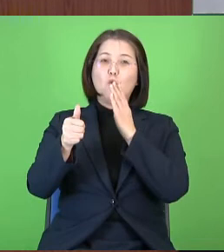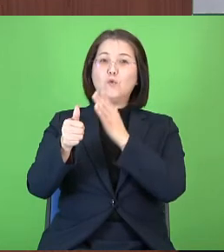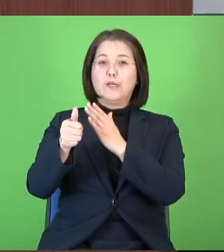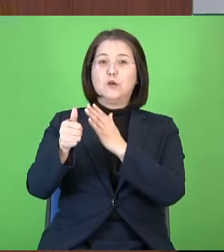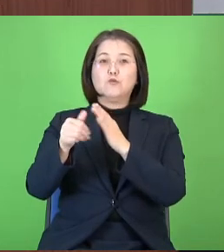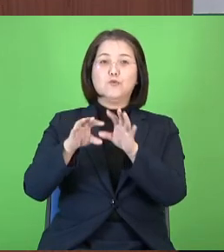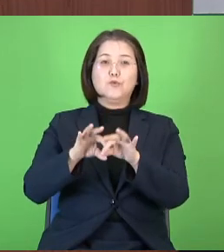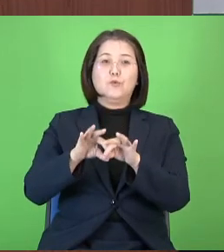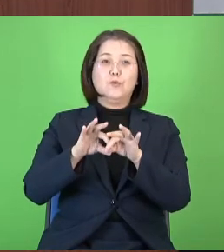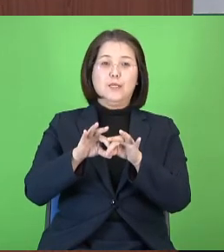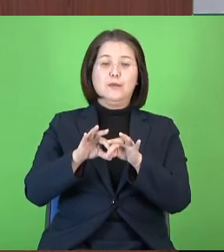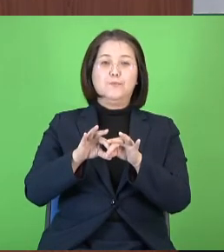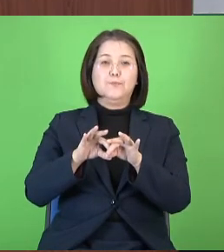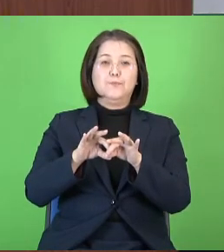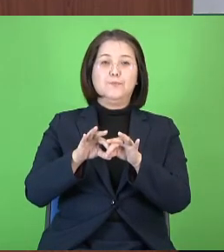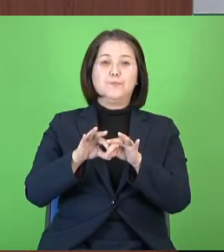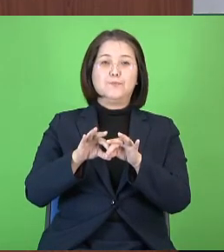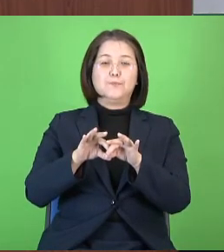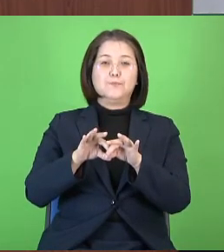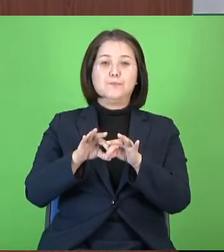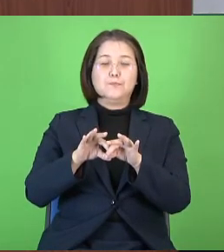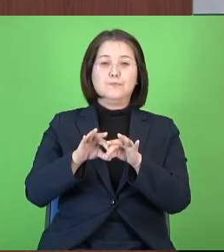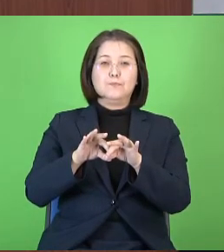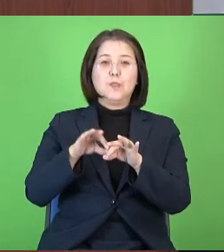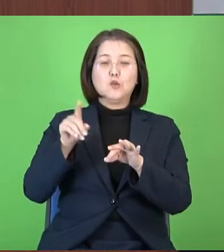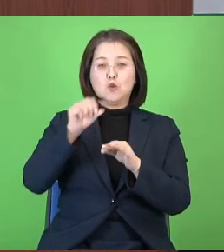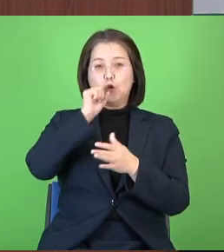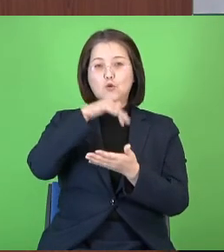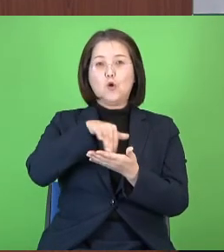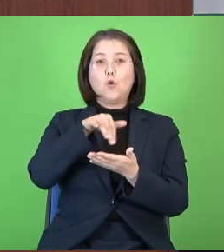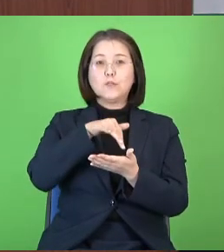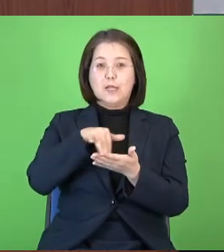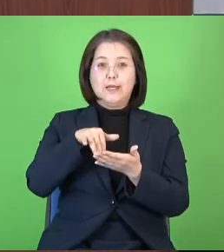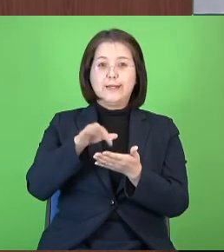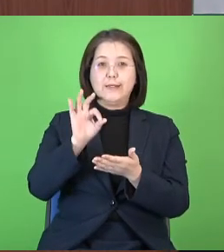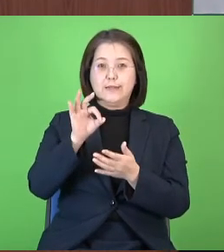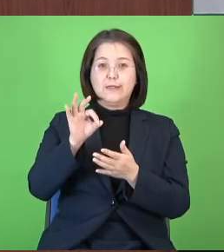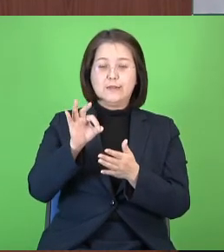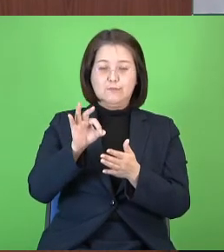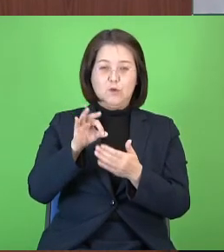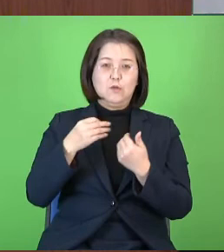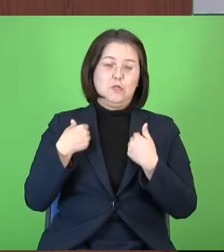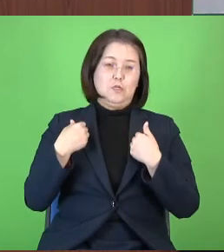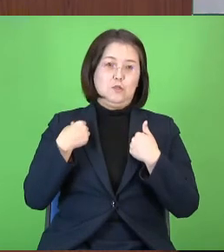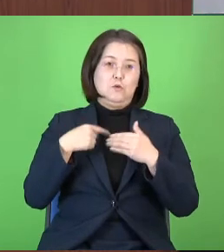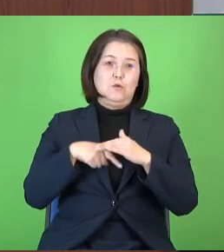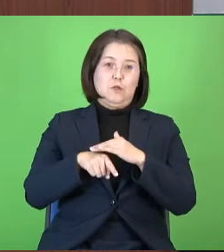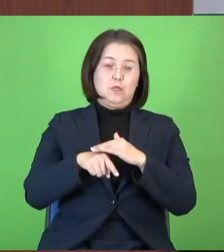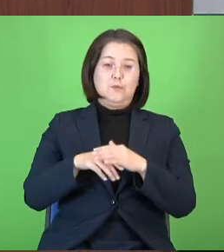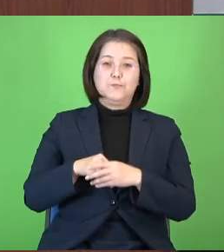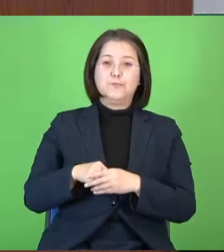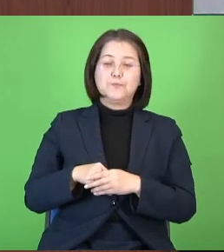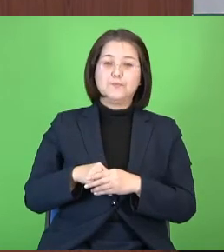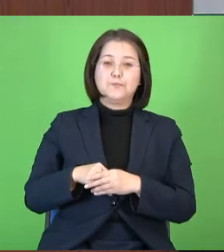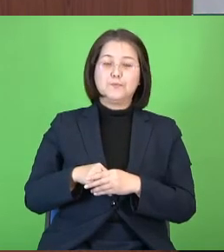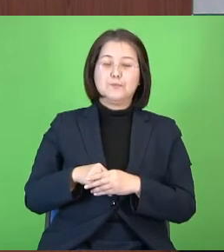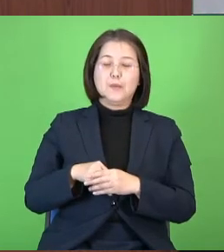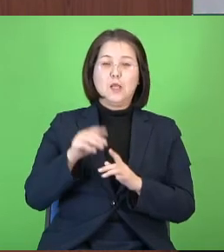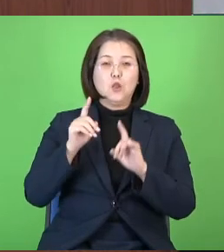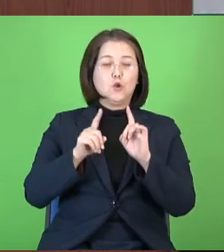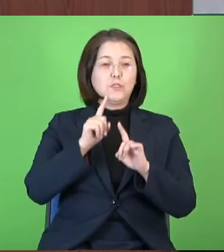もそういったまあ金額にもあまり関係はしてないんですかこうやつれプロの端にデータあのプロというか専門のバック走り